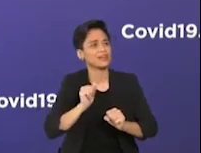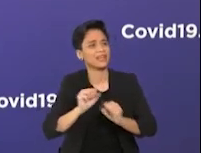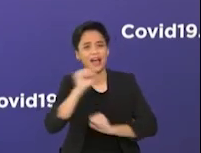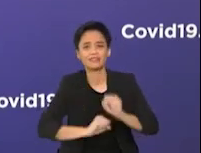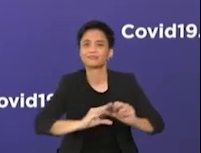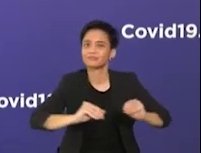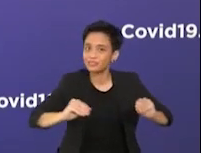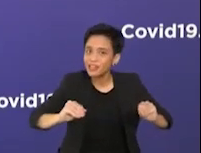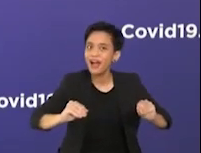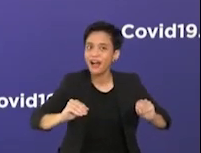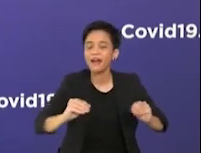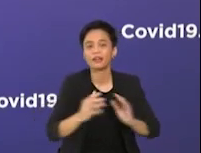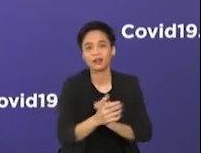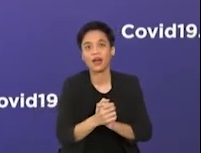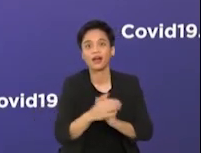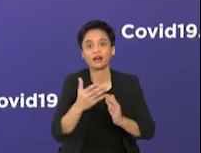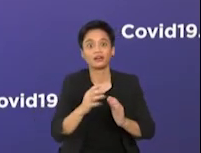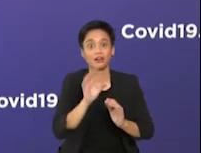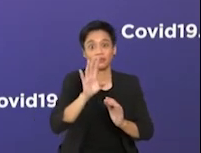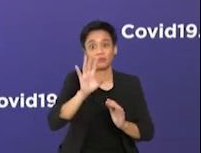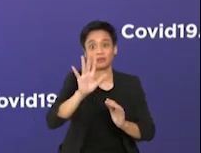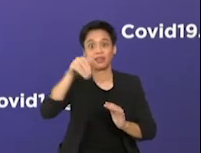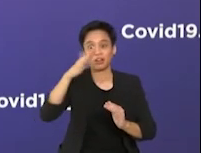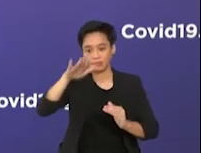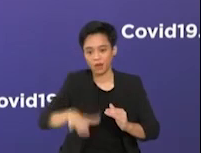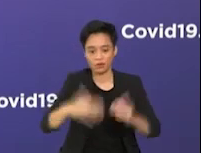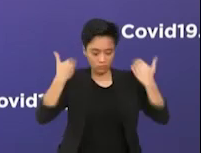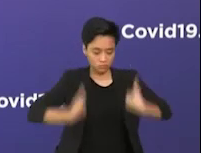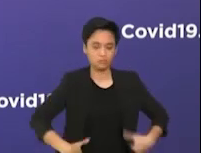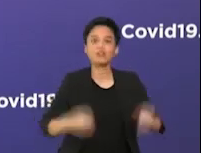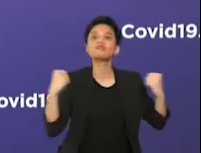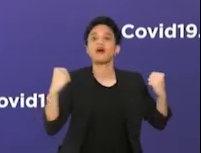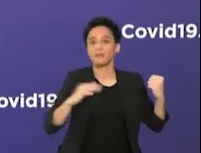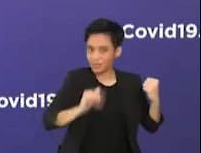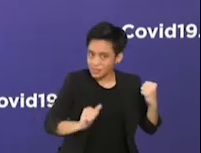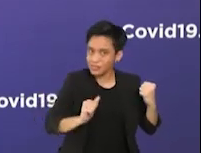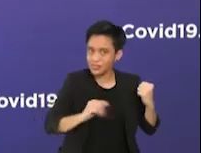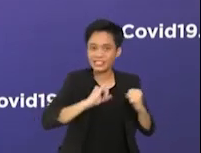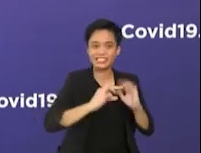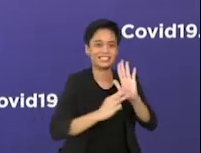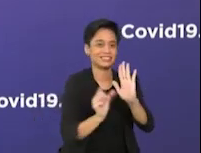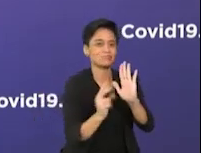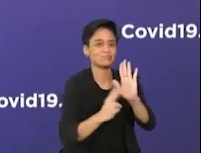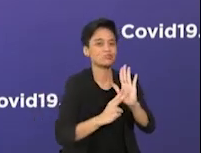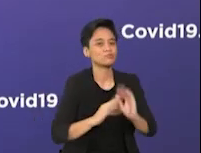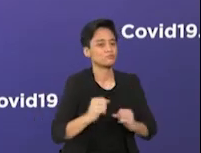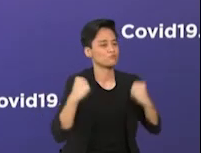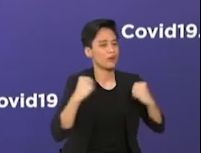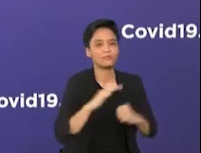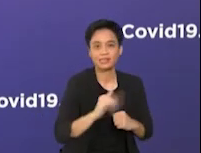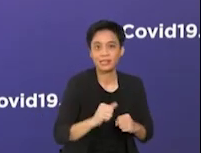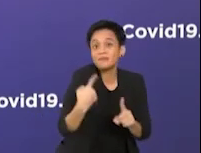disamping memiliki imunitas yang tinggi untuk bisa bertahan terhadap penyakit ini juga menjadi